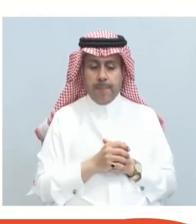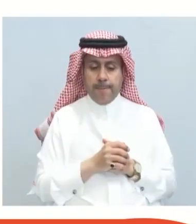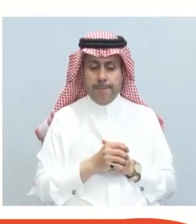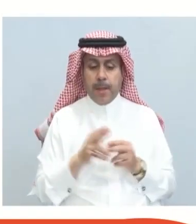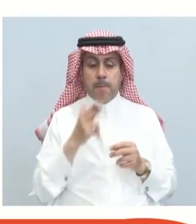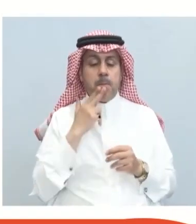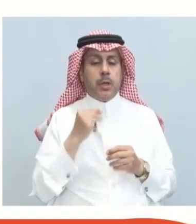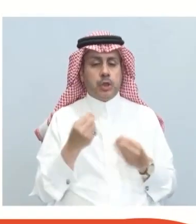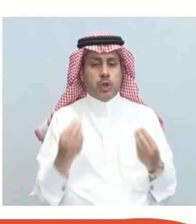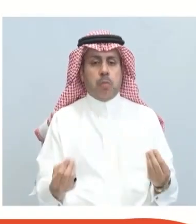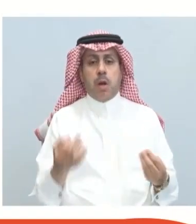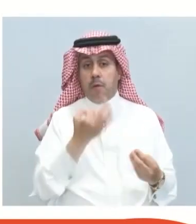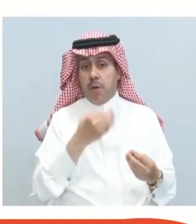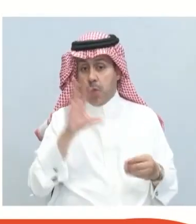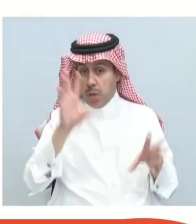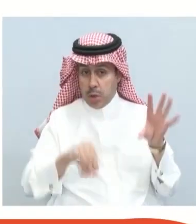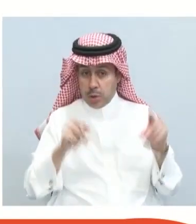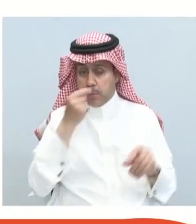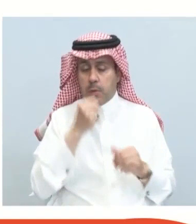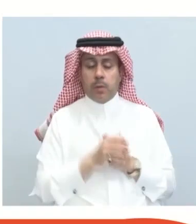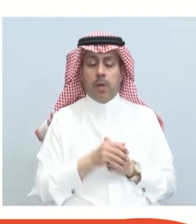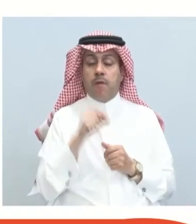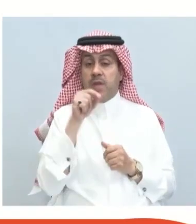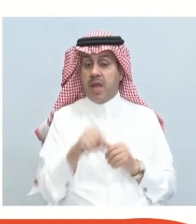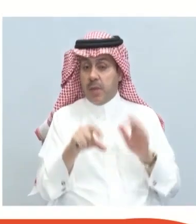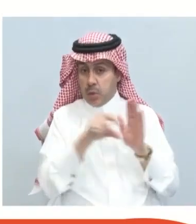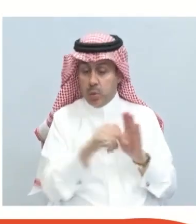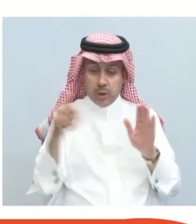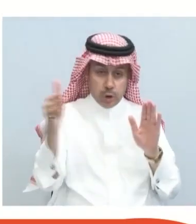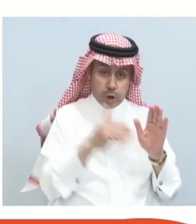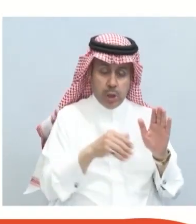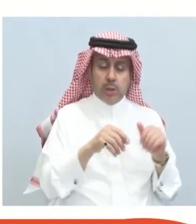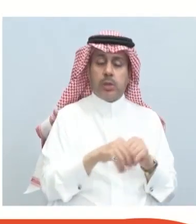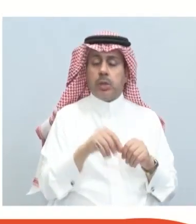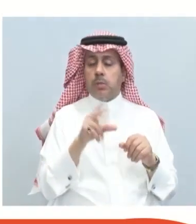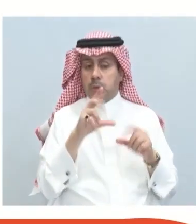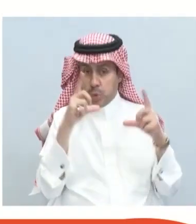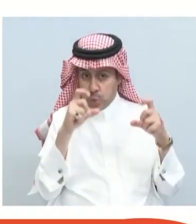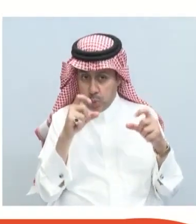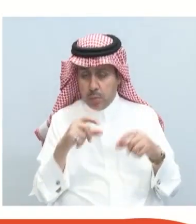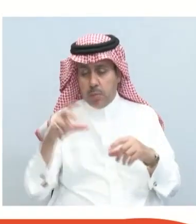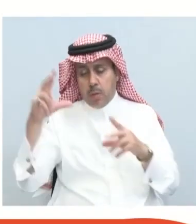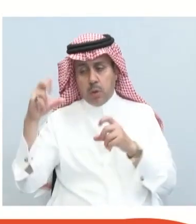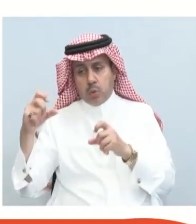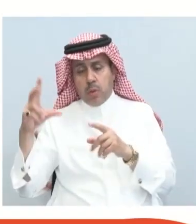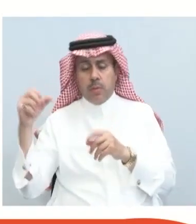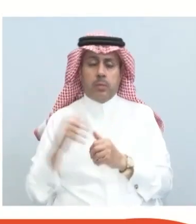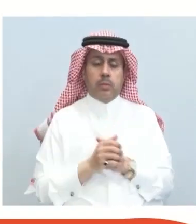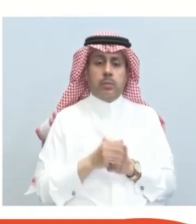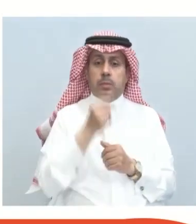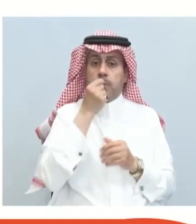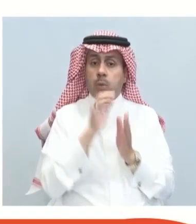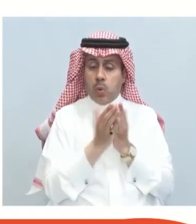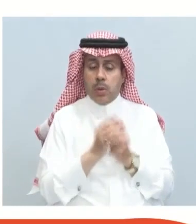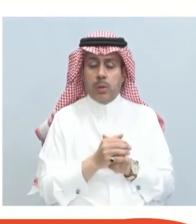لجمال الفاظ القران وقصصه ففي هذه السوره وردت بصوره كذا وفي هذه الصوره وردت بلفظ كذا فالقران